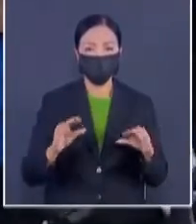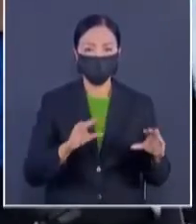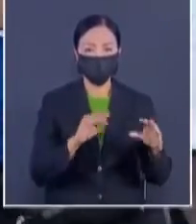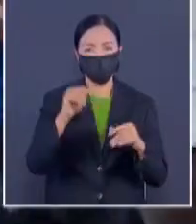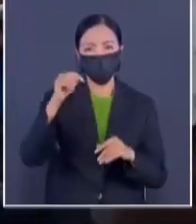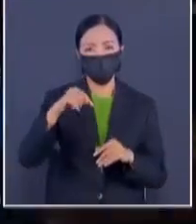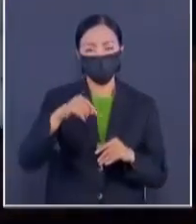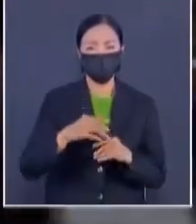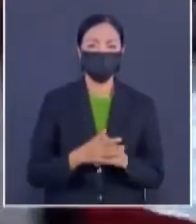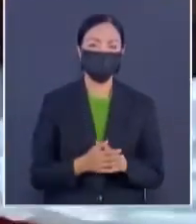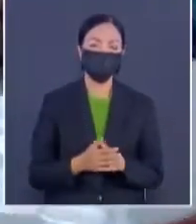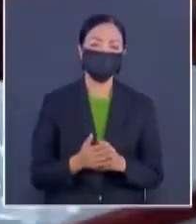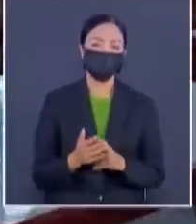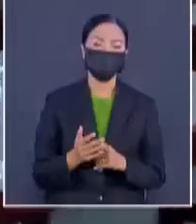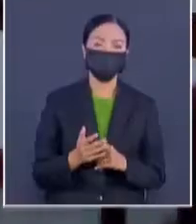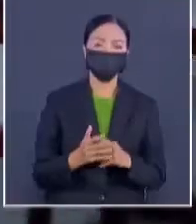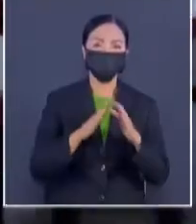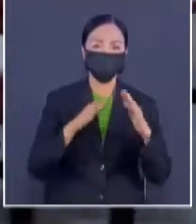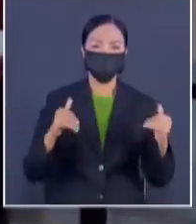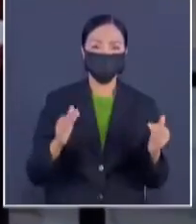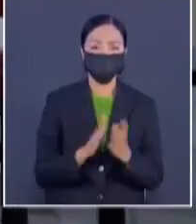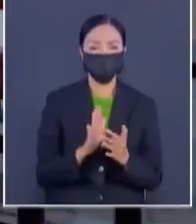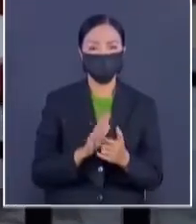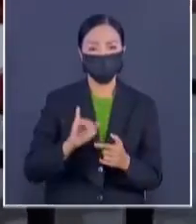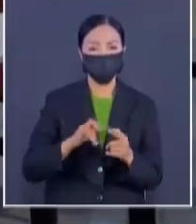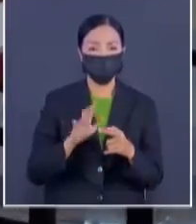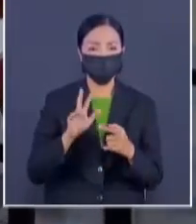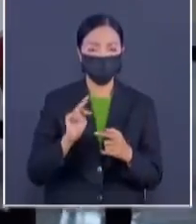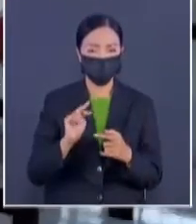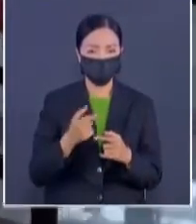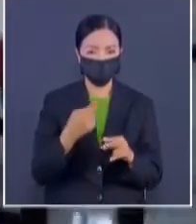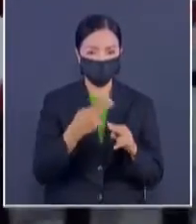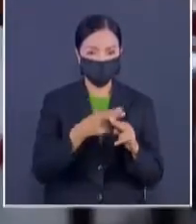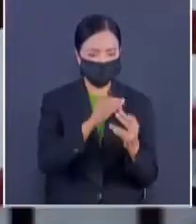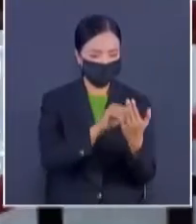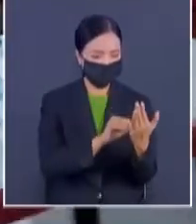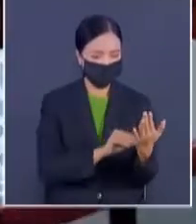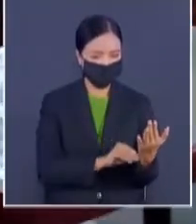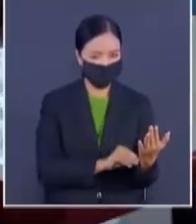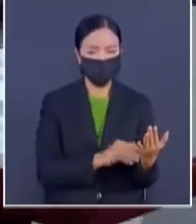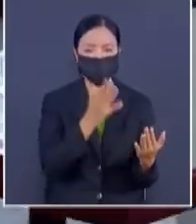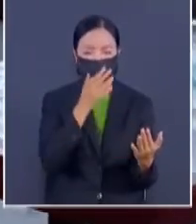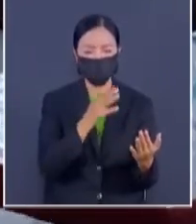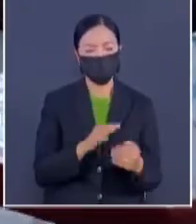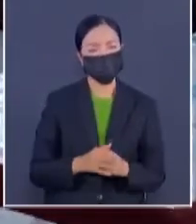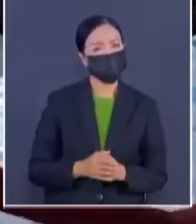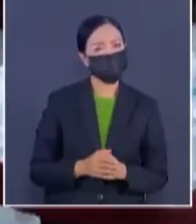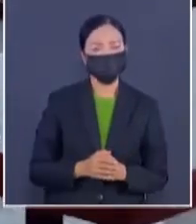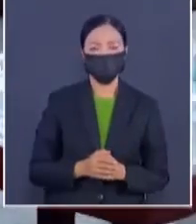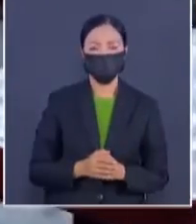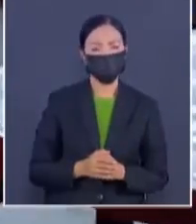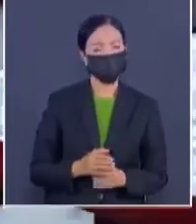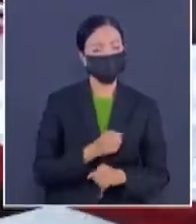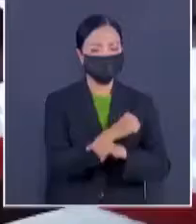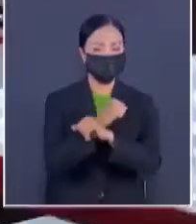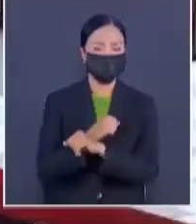าสุธีวัดแจ้งวรวิหารเพื่อร่วมกันลงชื่อคัดค้านคำสั่งดังกล่าวและร่วมกันปกป้องคุ้มคร